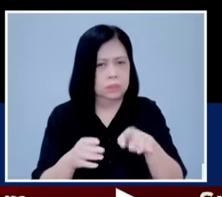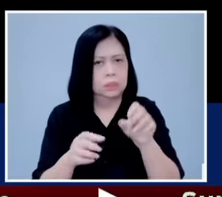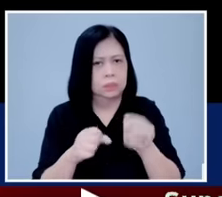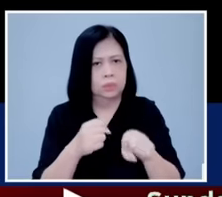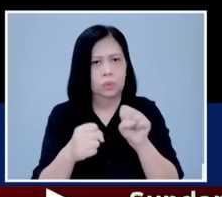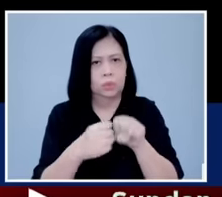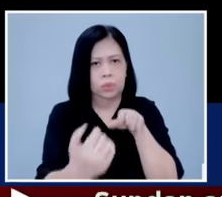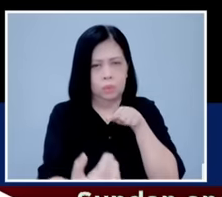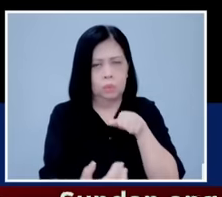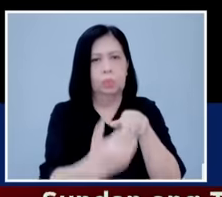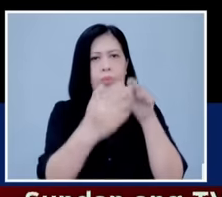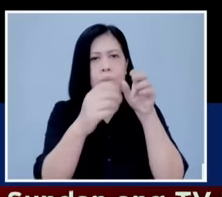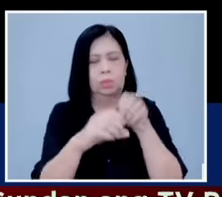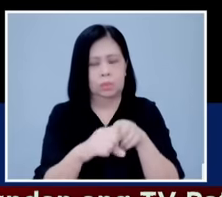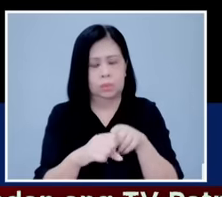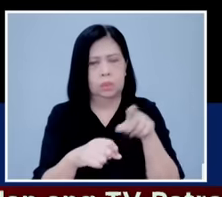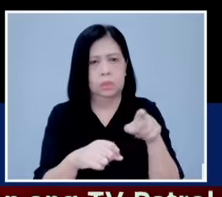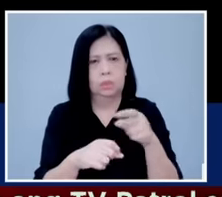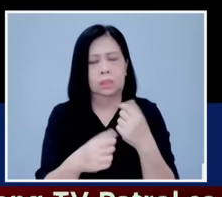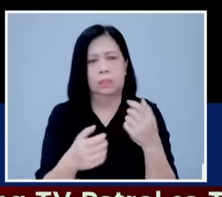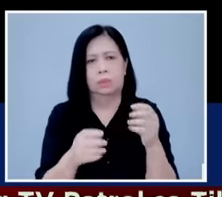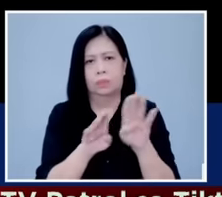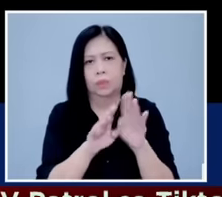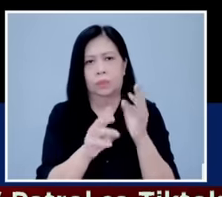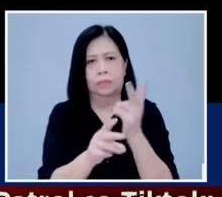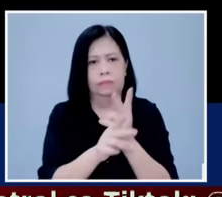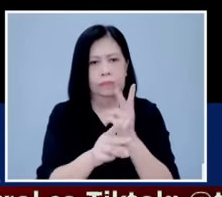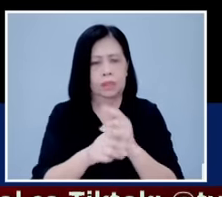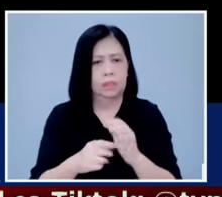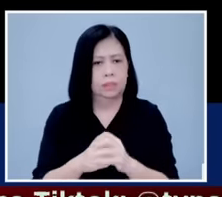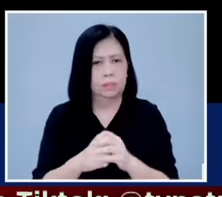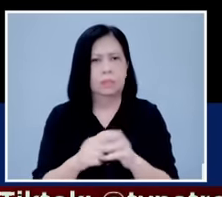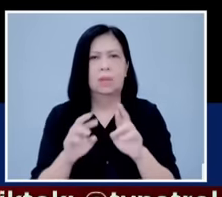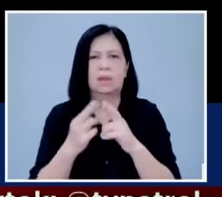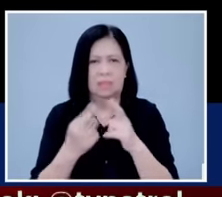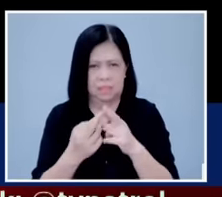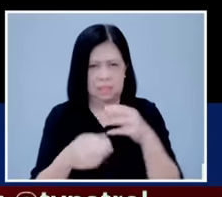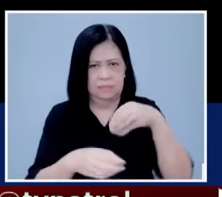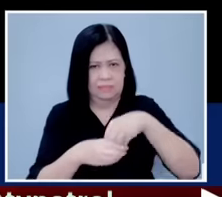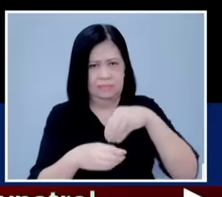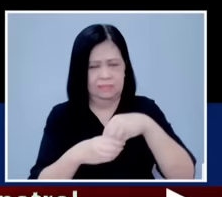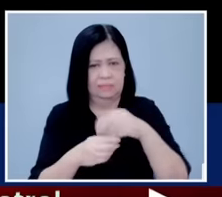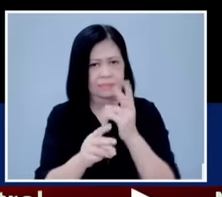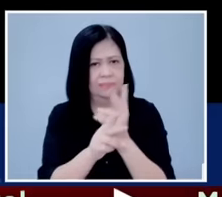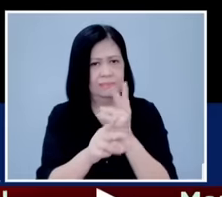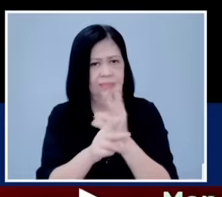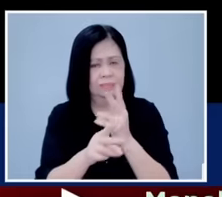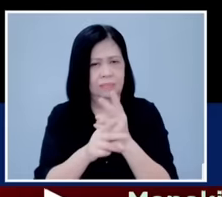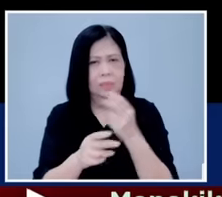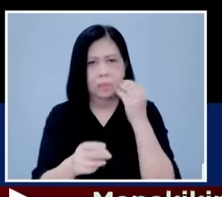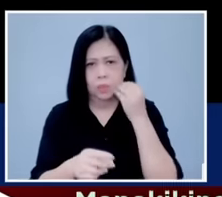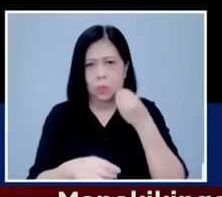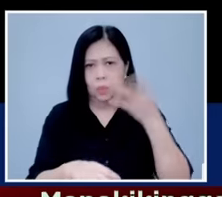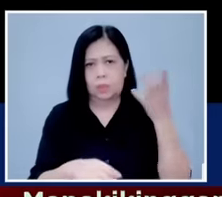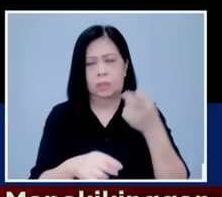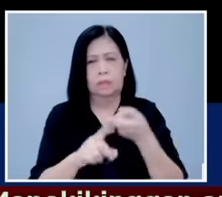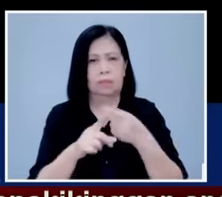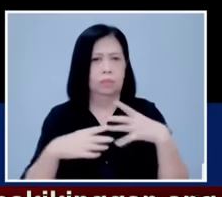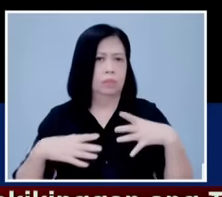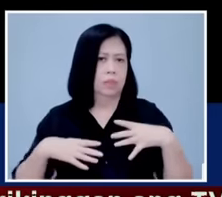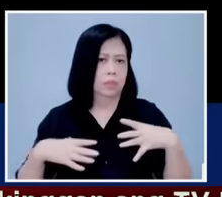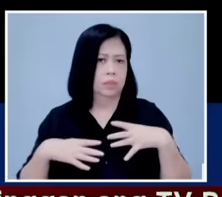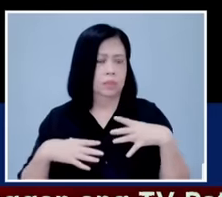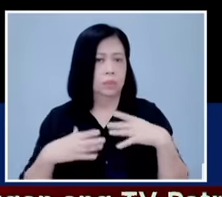kaya sumalpok sa kasalubong na closed van. Magkakamag-anak ang mga sakay ng van na pauwi na galing sa bakasyon